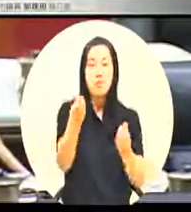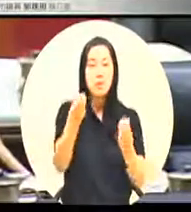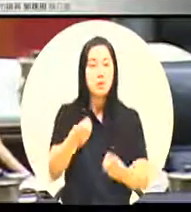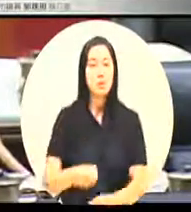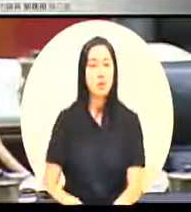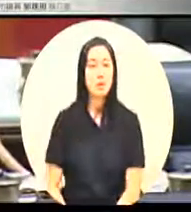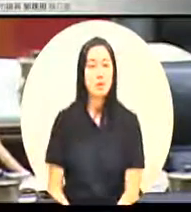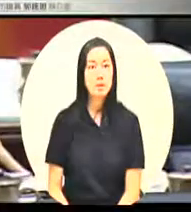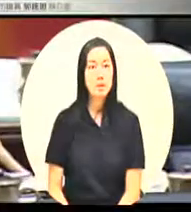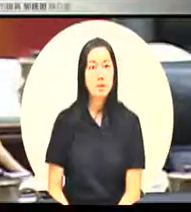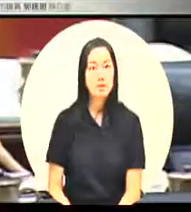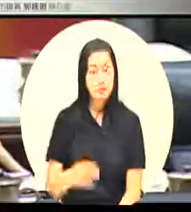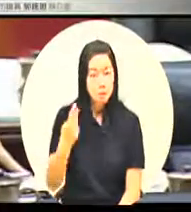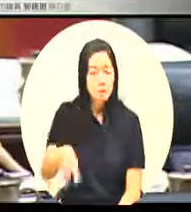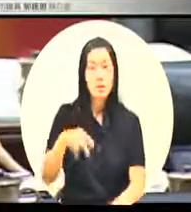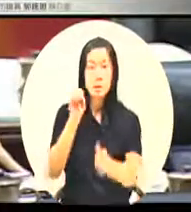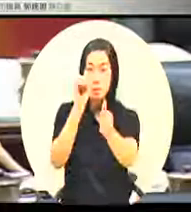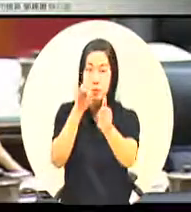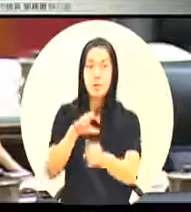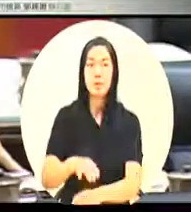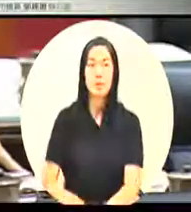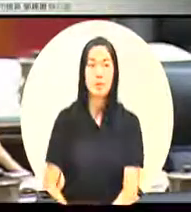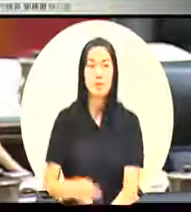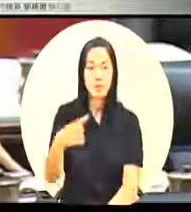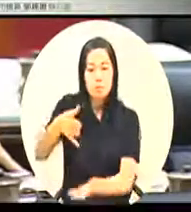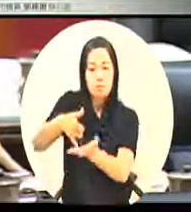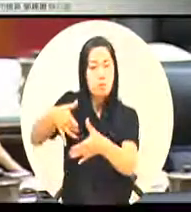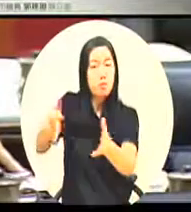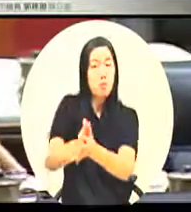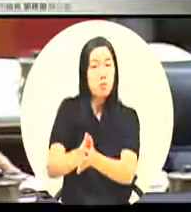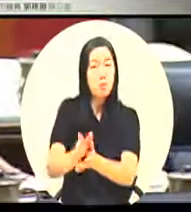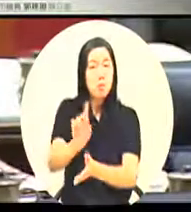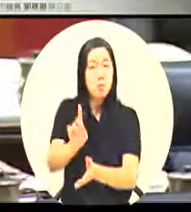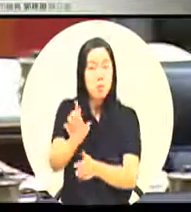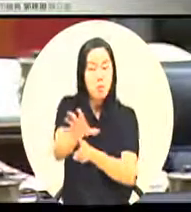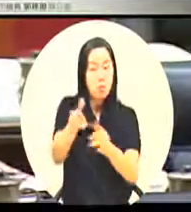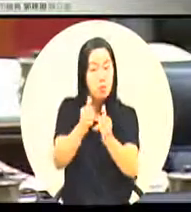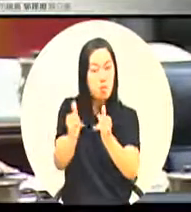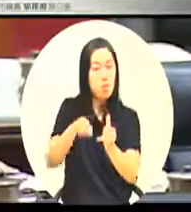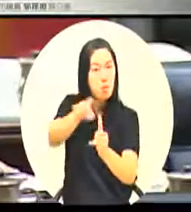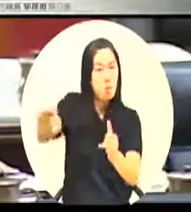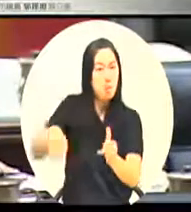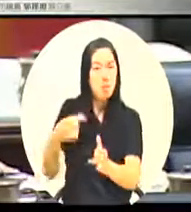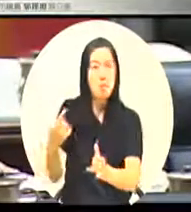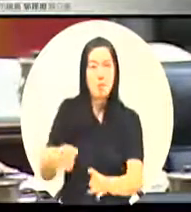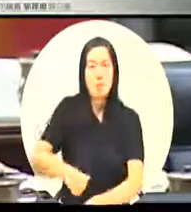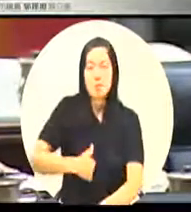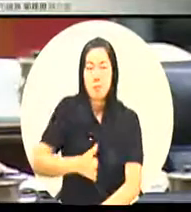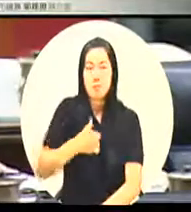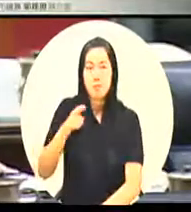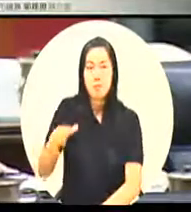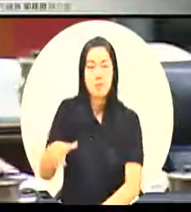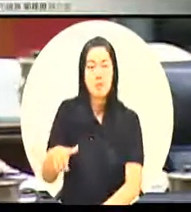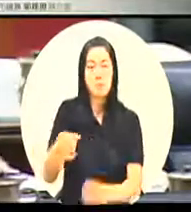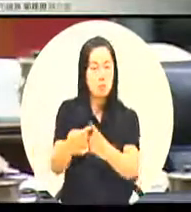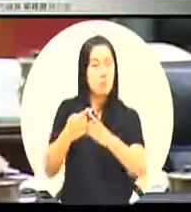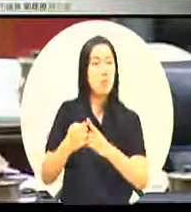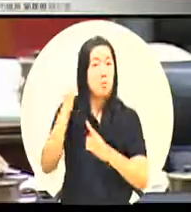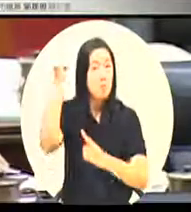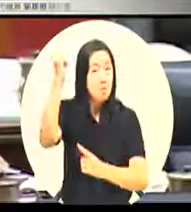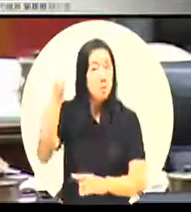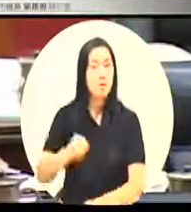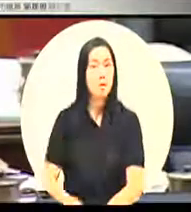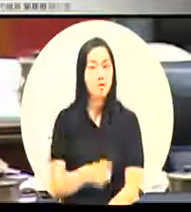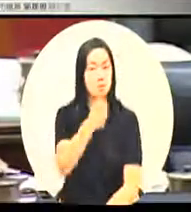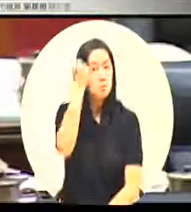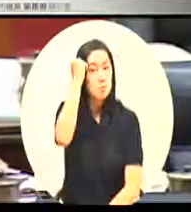阁有，我跟你讲，上弱势的农民，他是非标章的农民，他一定会来抗争。市长，你会记